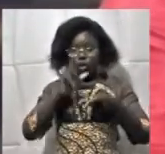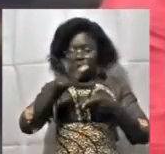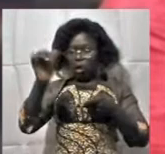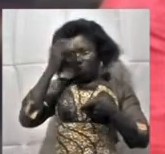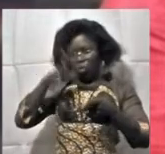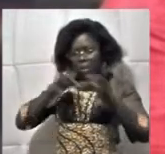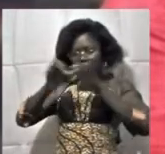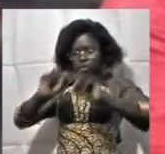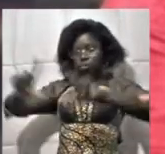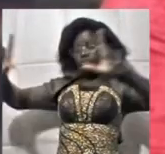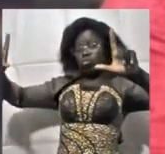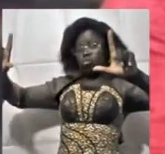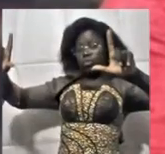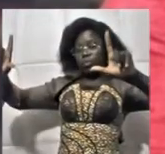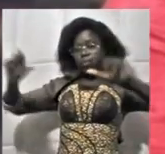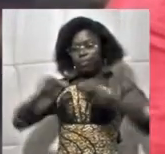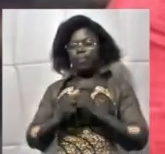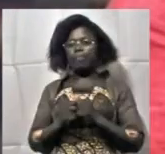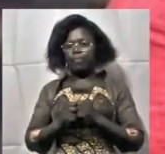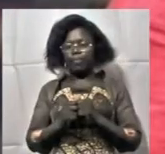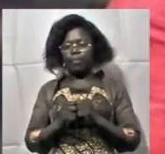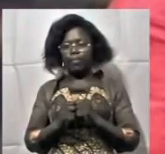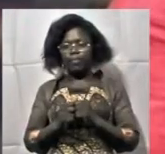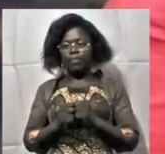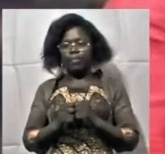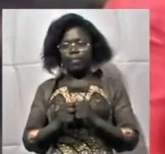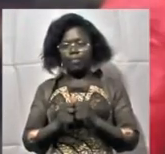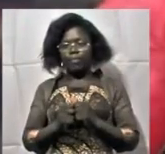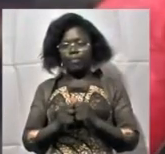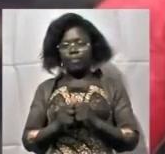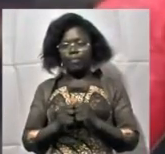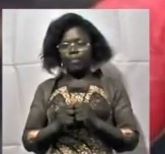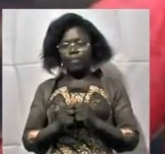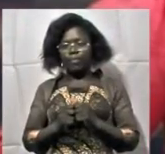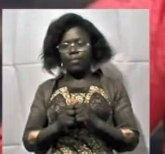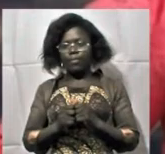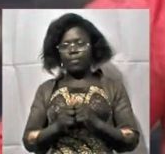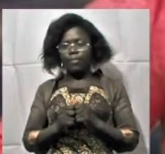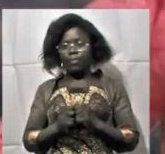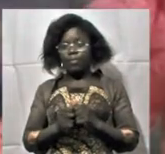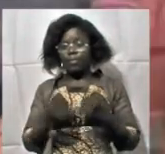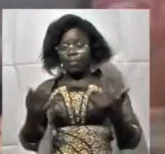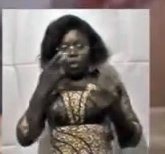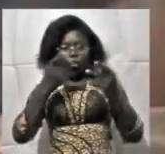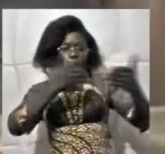Retrouvons sur place dans la vallée de Mingwa notre reporter Laurentine Bokoné.